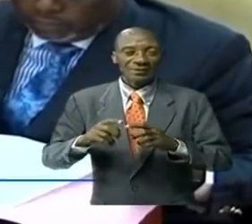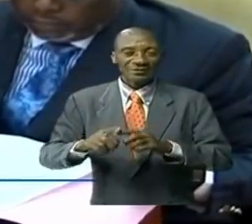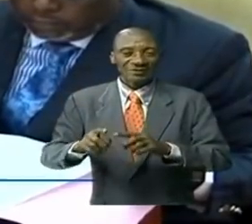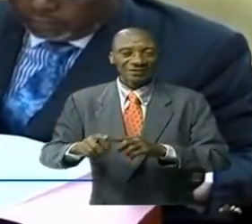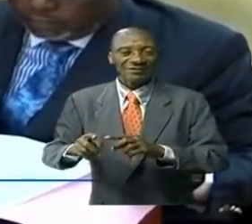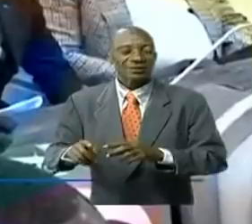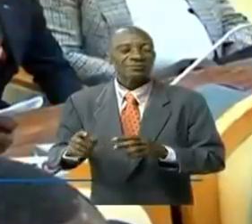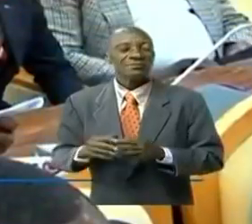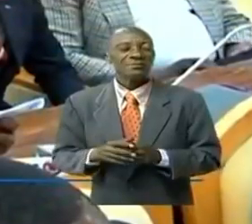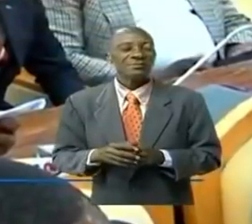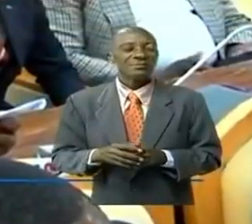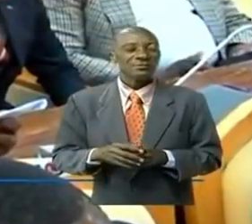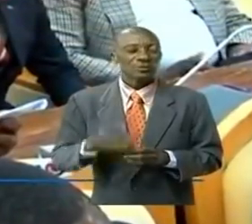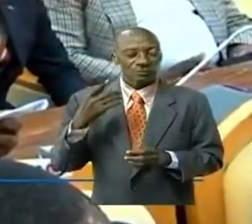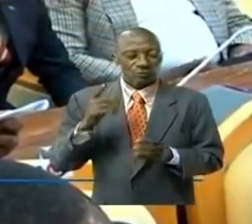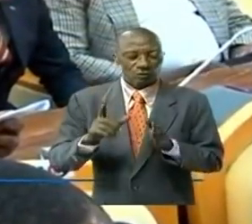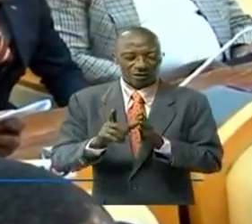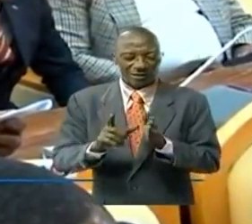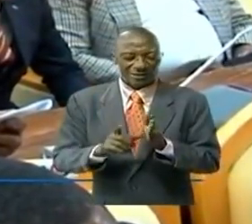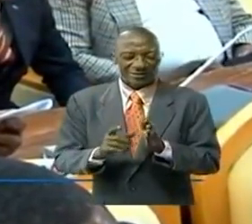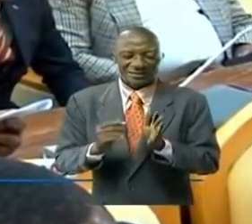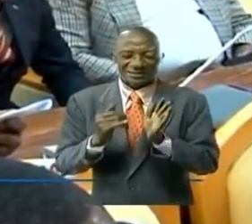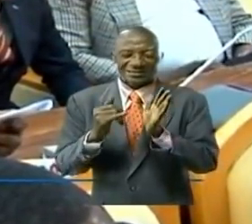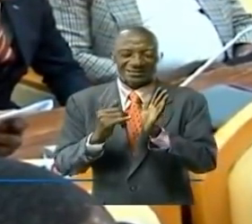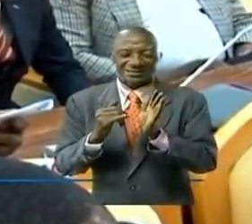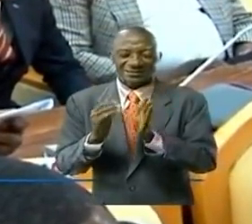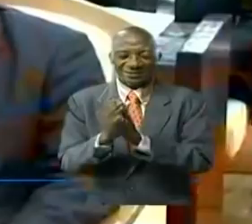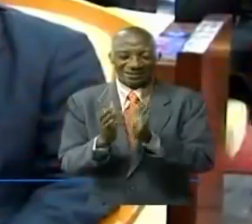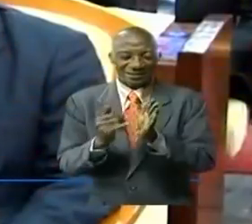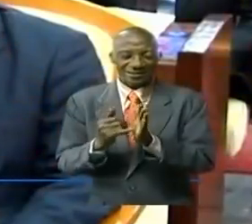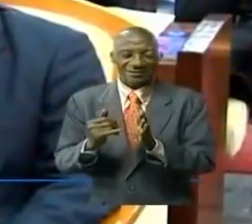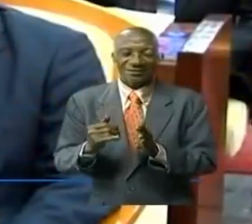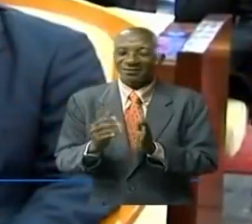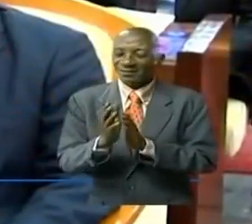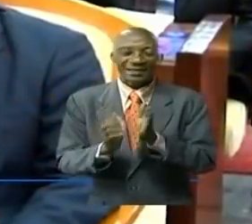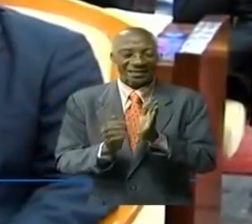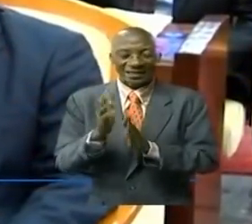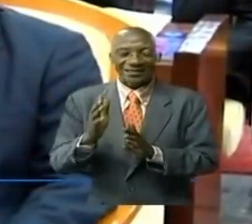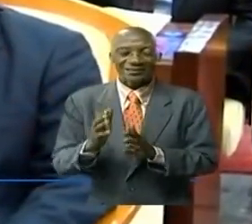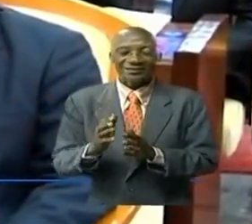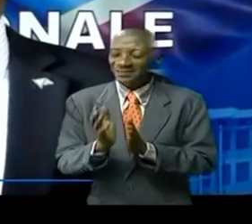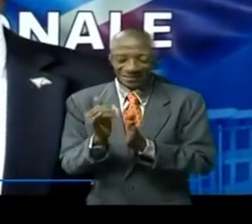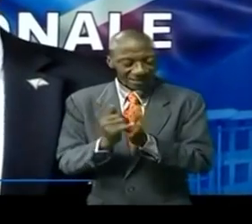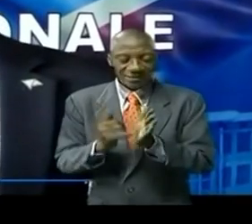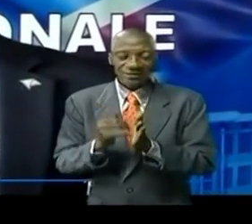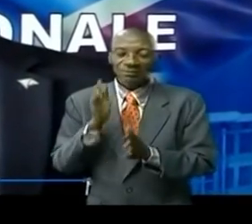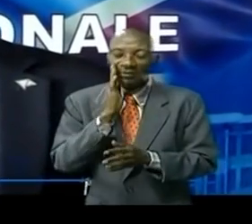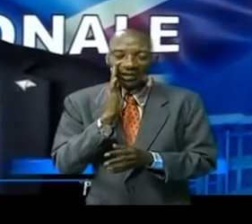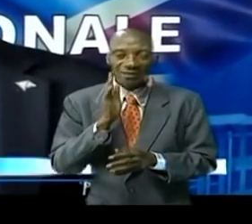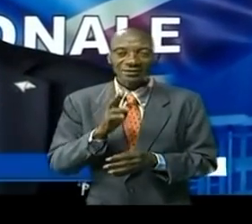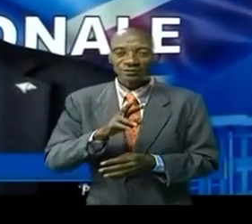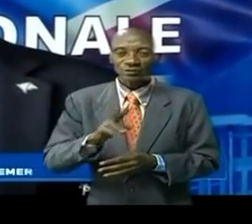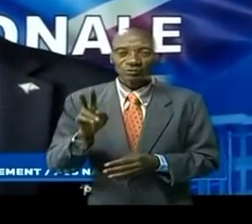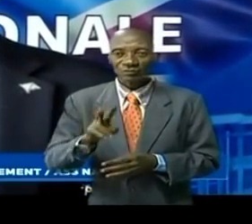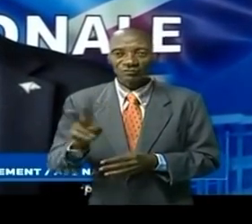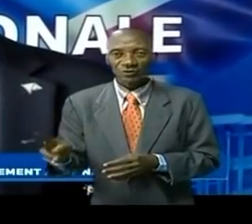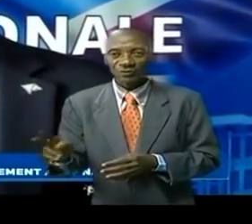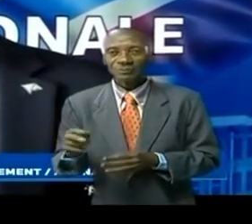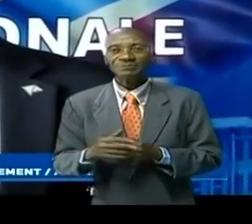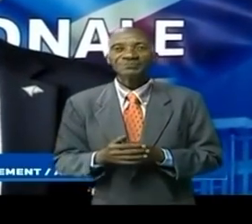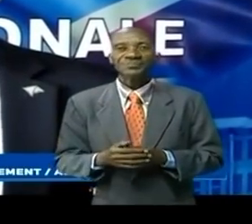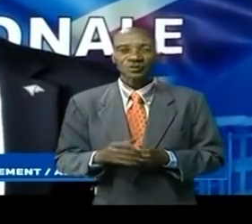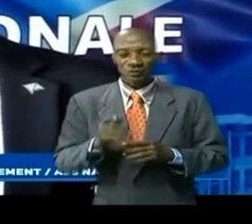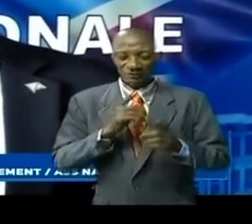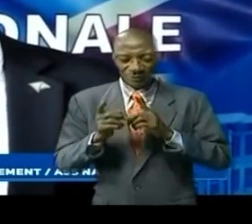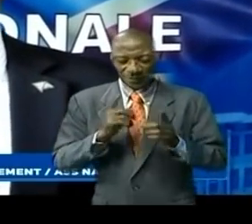plénière du lundi 16 mai 2022 sur le rapport de la Commission aménagement du territoire. Cette question des fondements constitutionnels avait